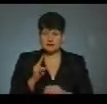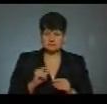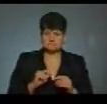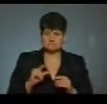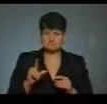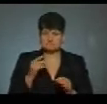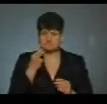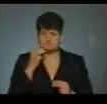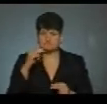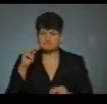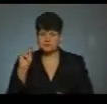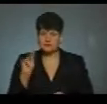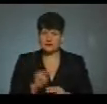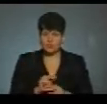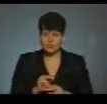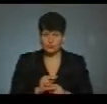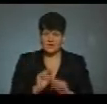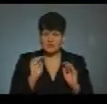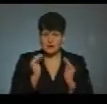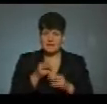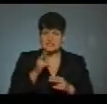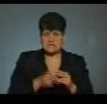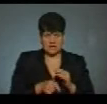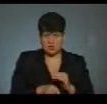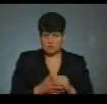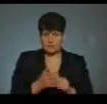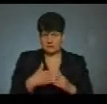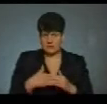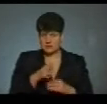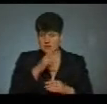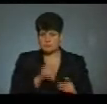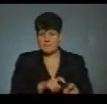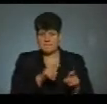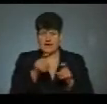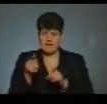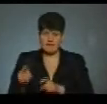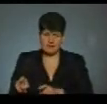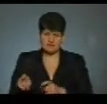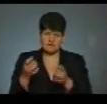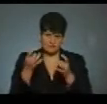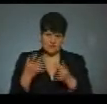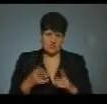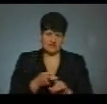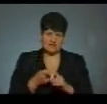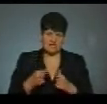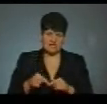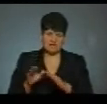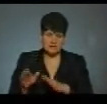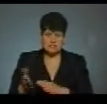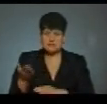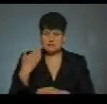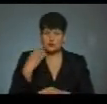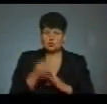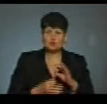позитивна. Практично лікування в реанімації закінчується, вона буде найближчим часом переведена у звичайне інфекційне відділення. За минулу